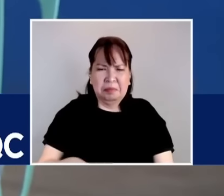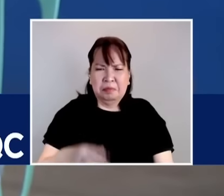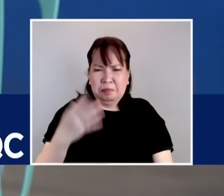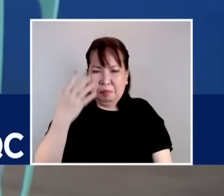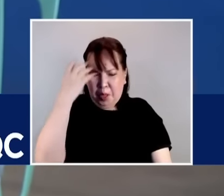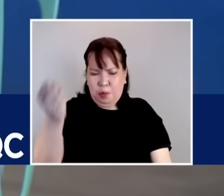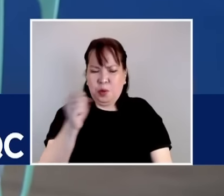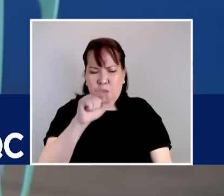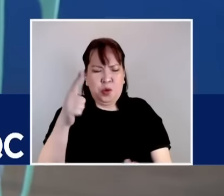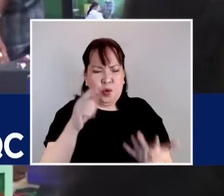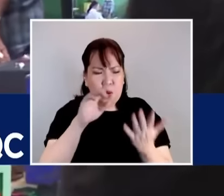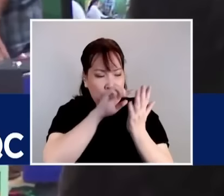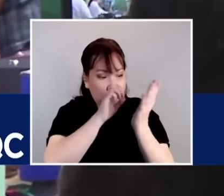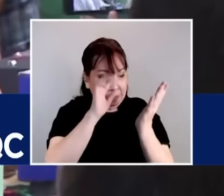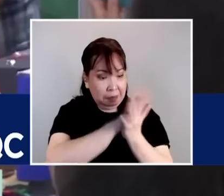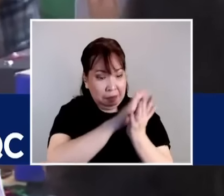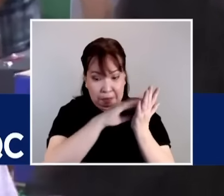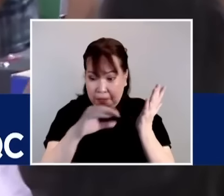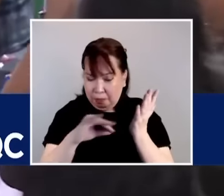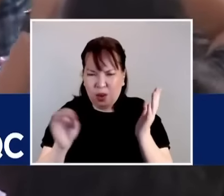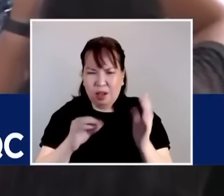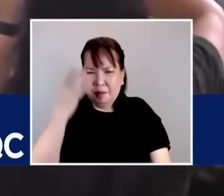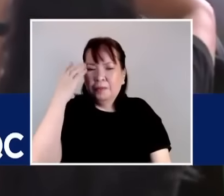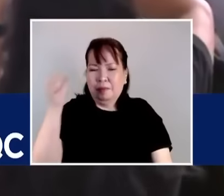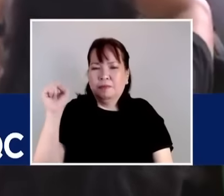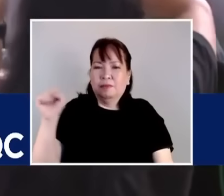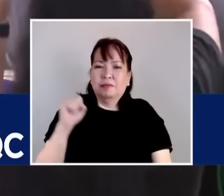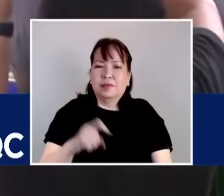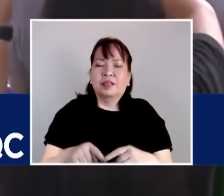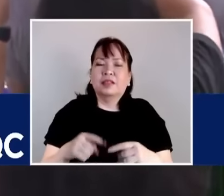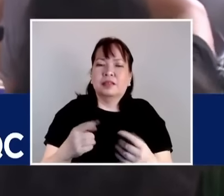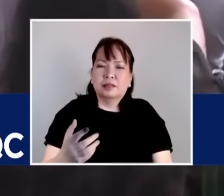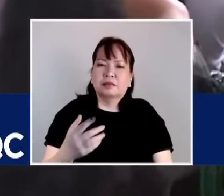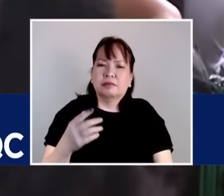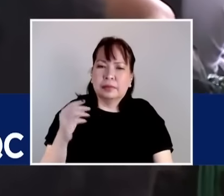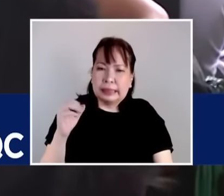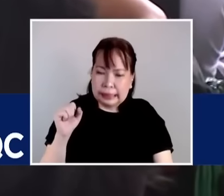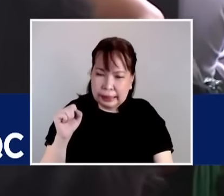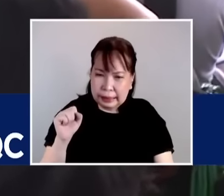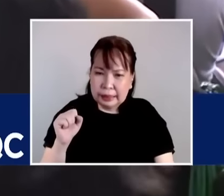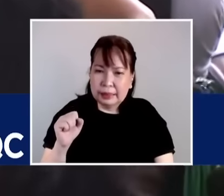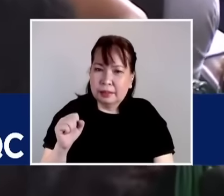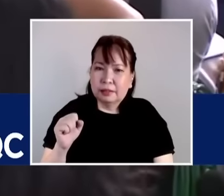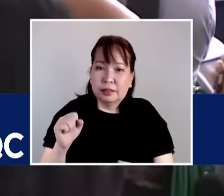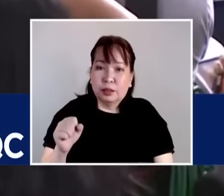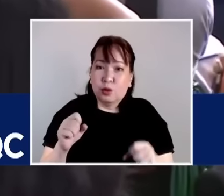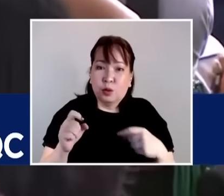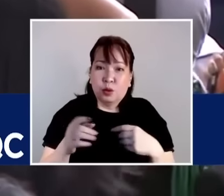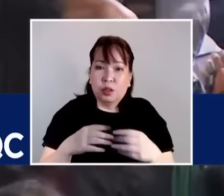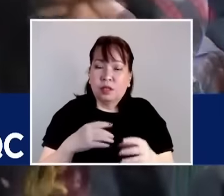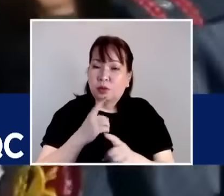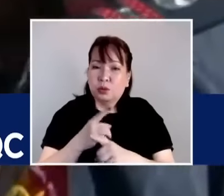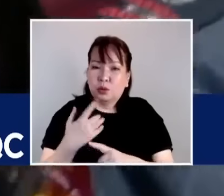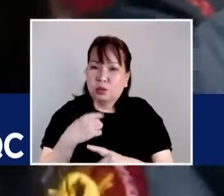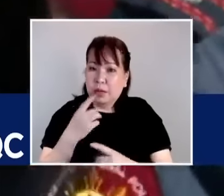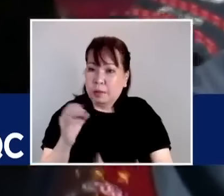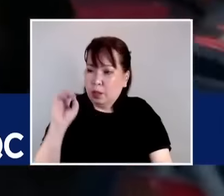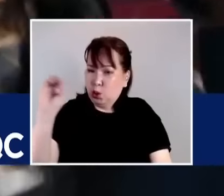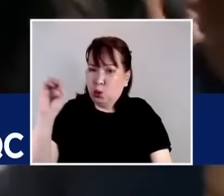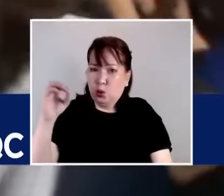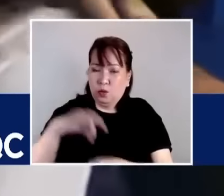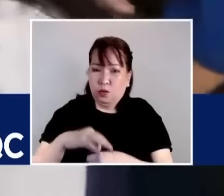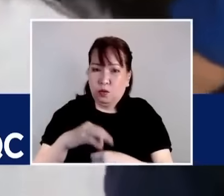ni Soto ang iboboto. Giit niya, mapapasinungalingan ang resulta ng halalan ang nakuhang zero voter preference ng